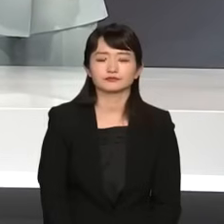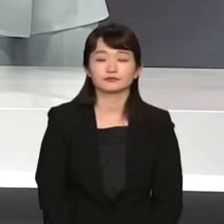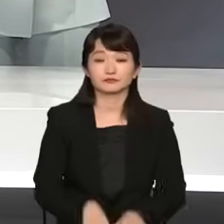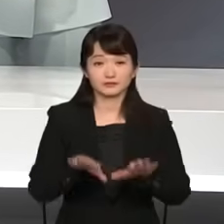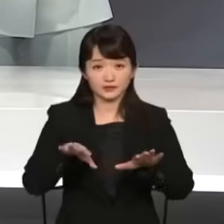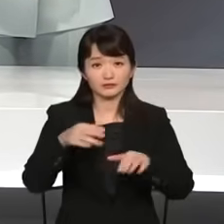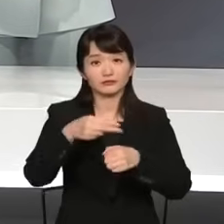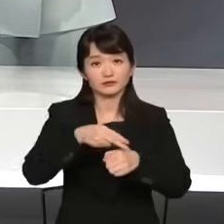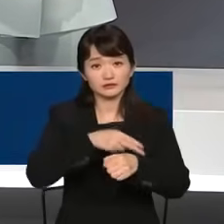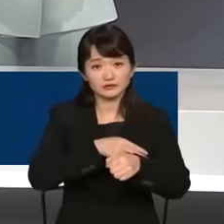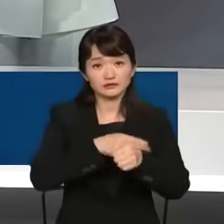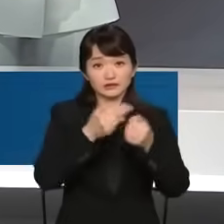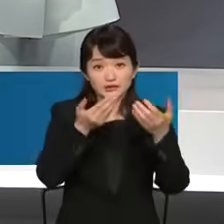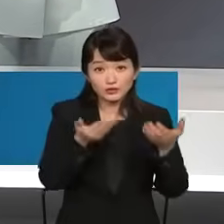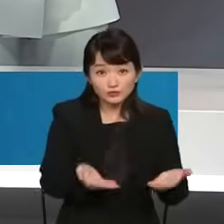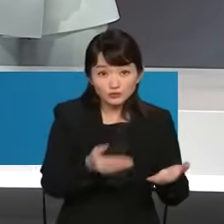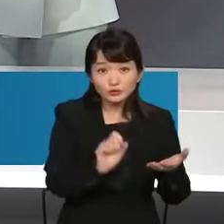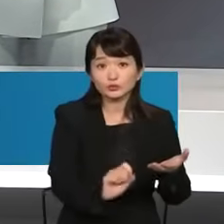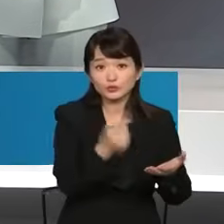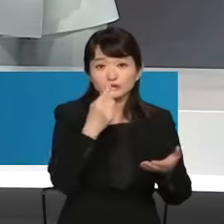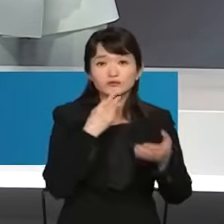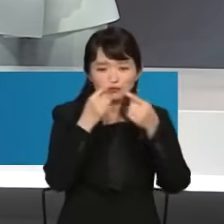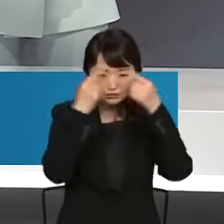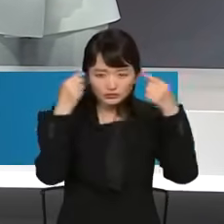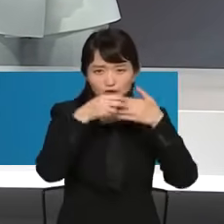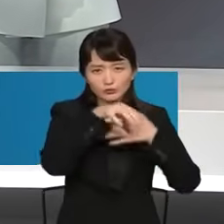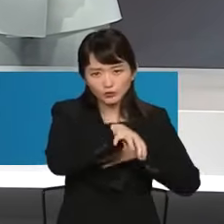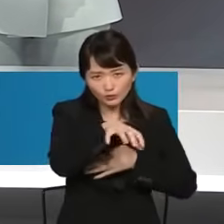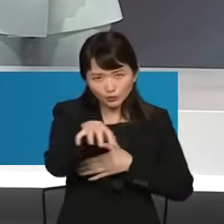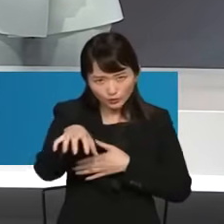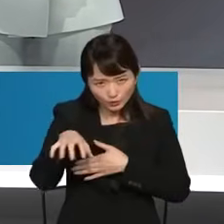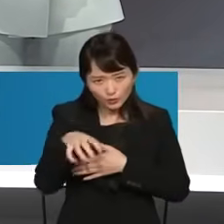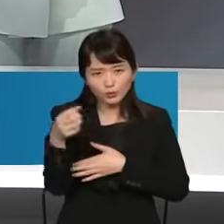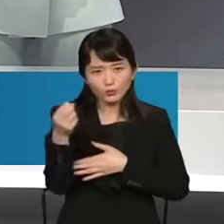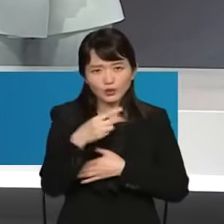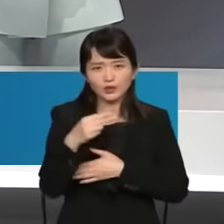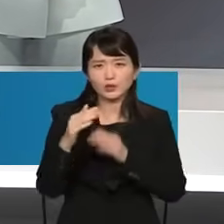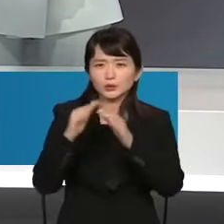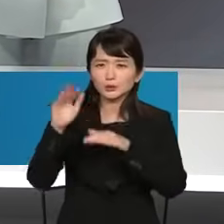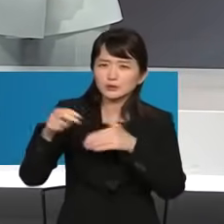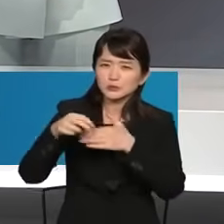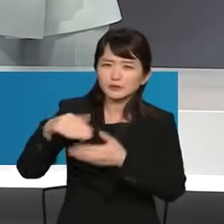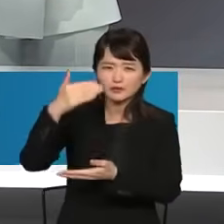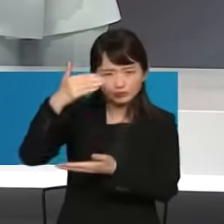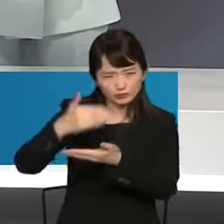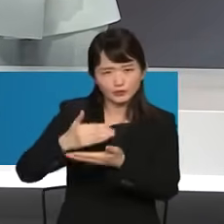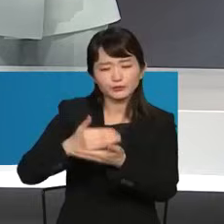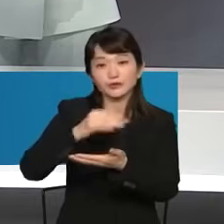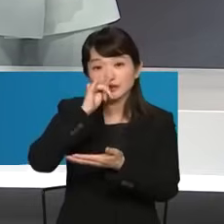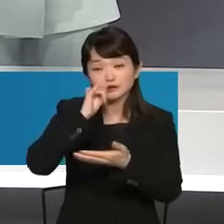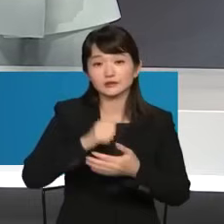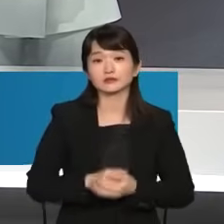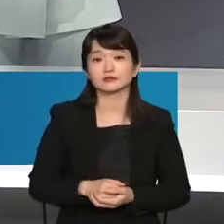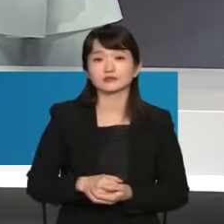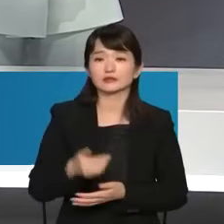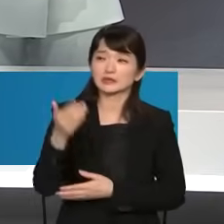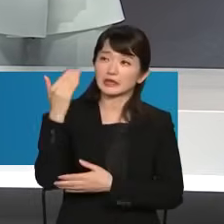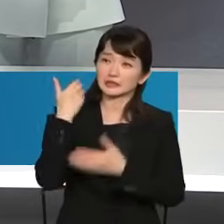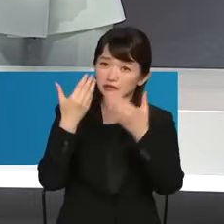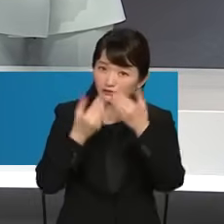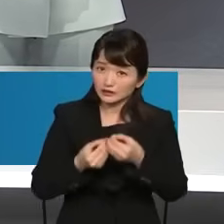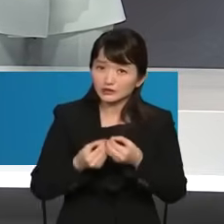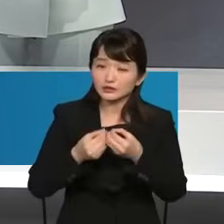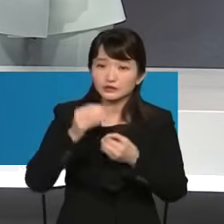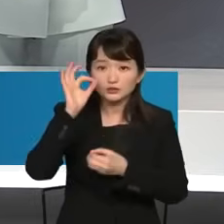네, 이번 집단 휴진으로 서울대 병원 등 큰 병원뿐 아니라 동네 병원까지 문을 닫는 곳이 있습니다. 물론 이전 사례를